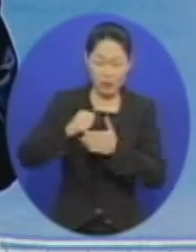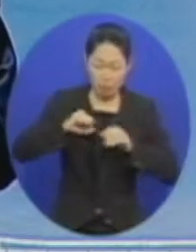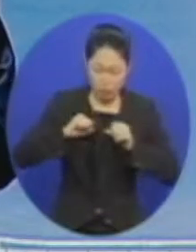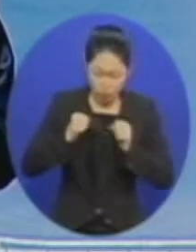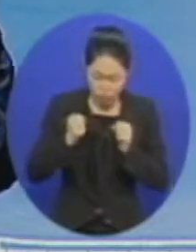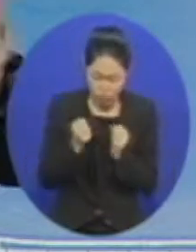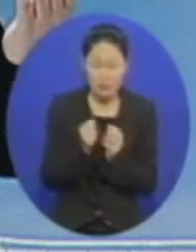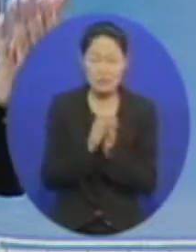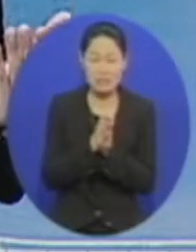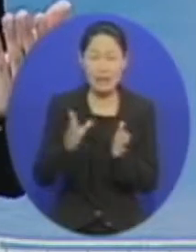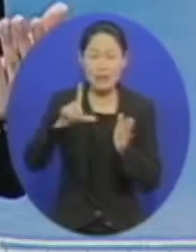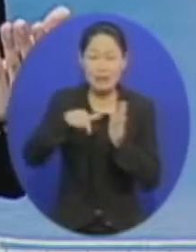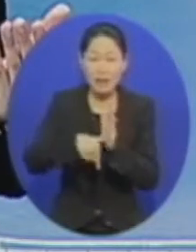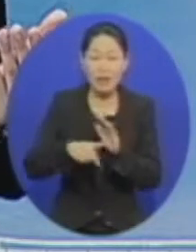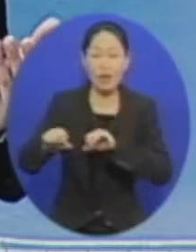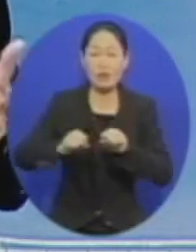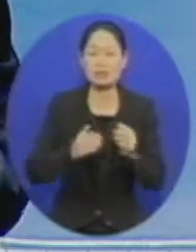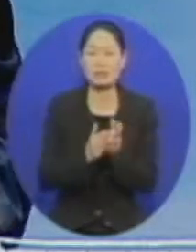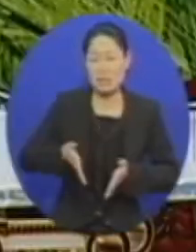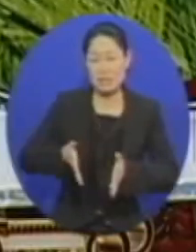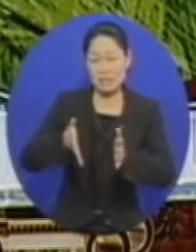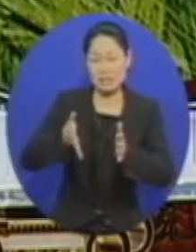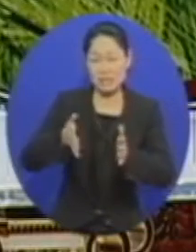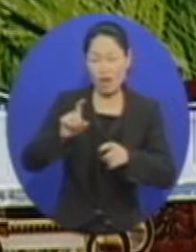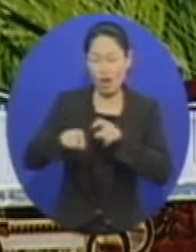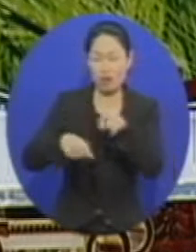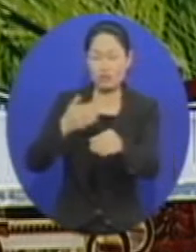시작할 때부터 역사가 일어 나요